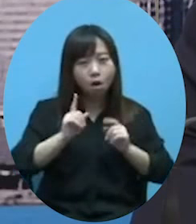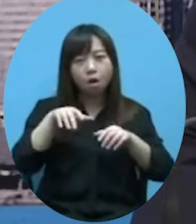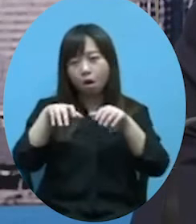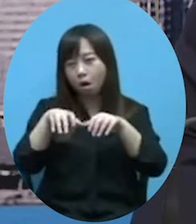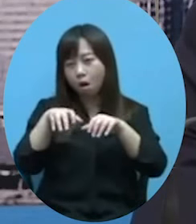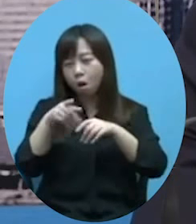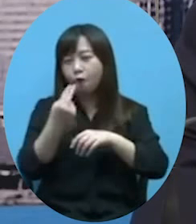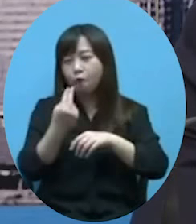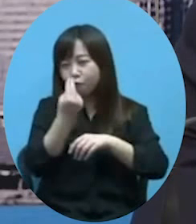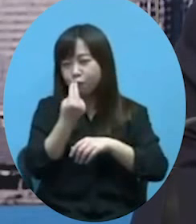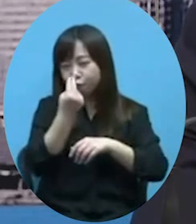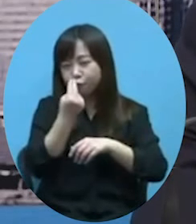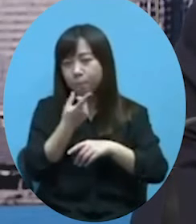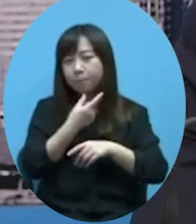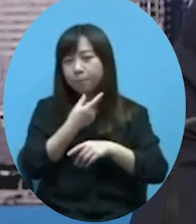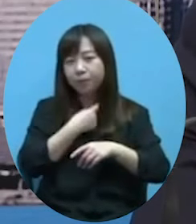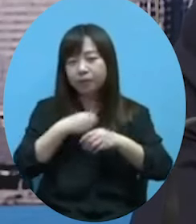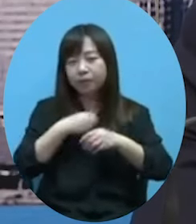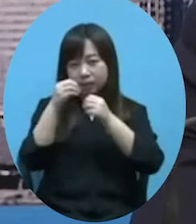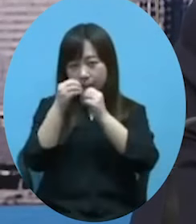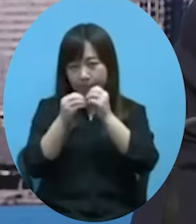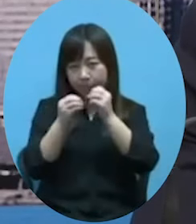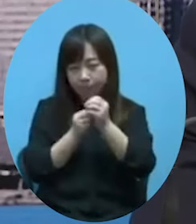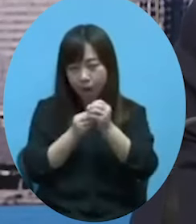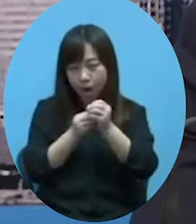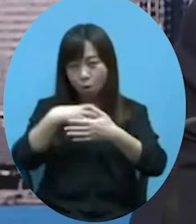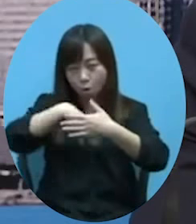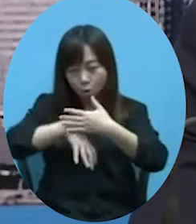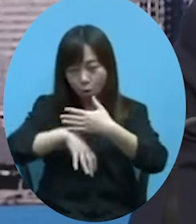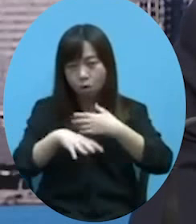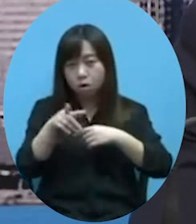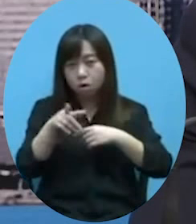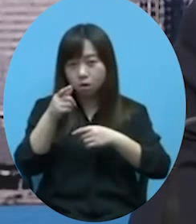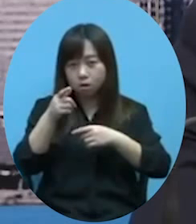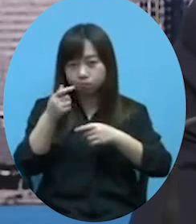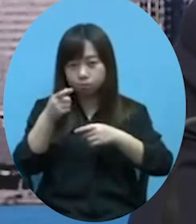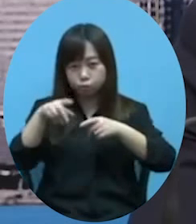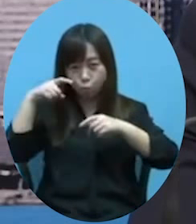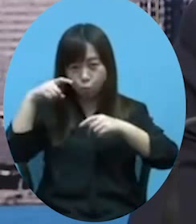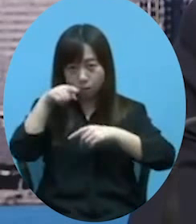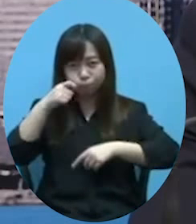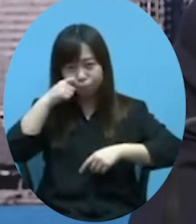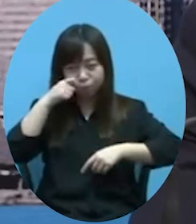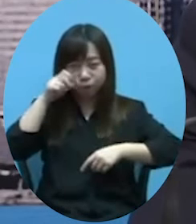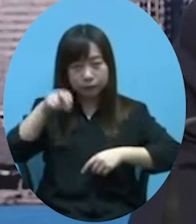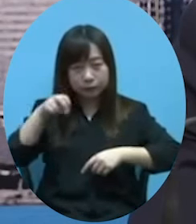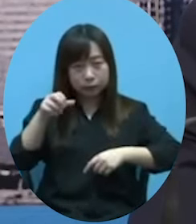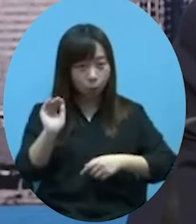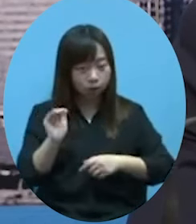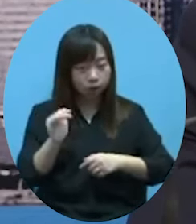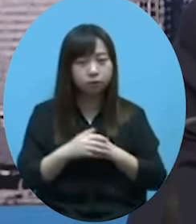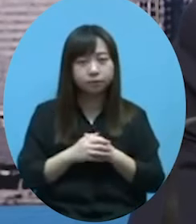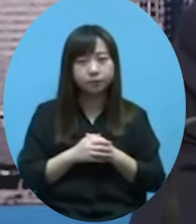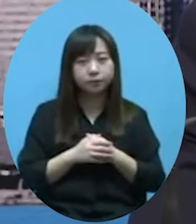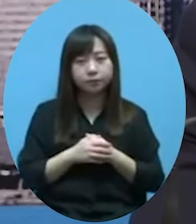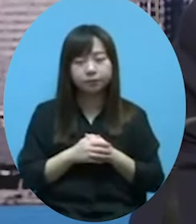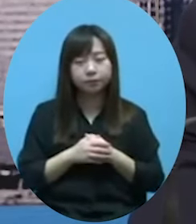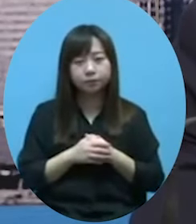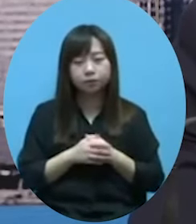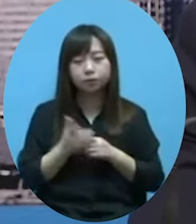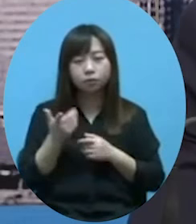呼吸道的細胞裏面可不可以生存這個據我所知他們也